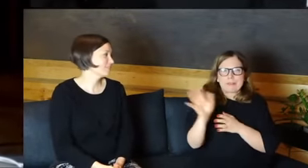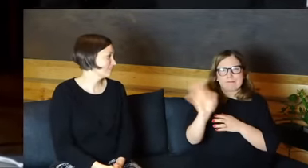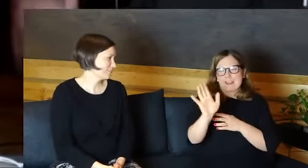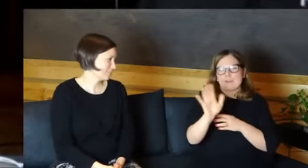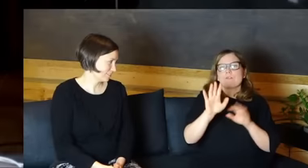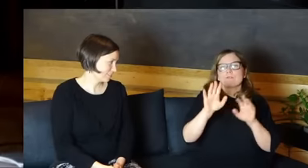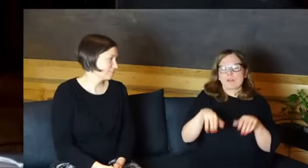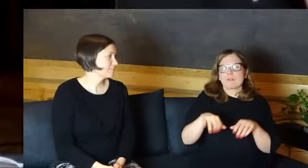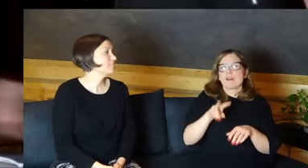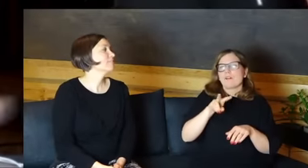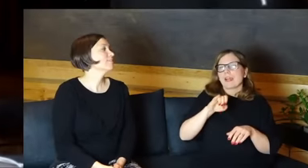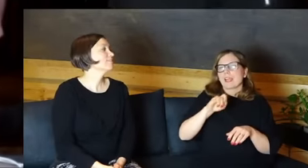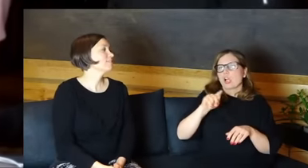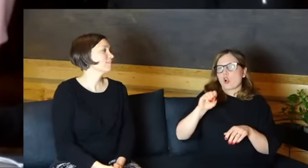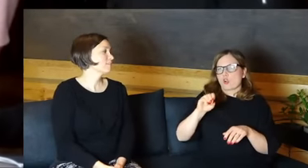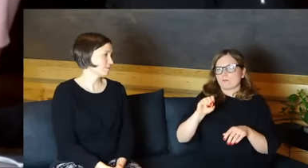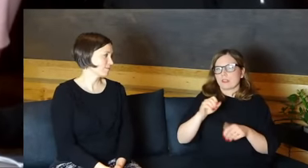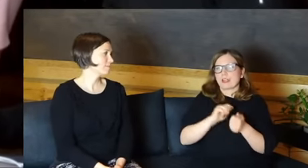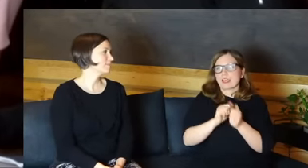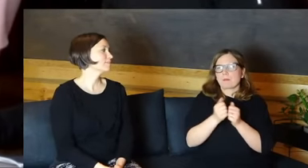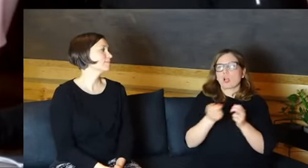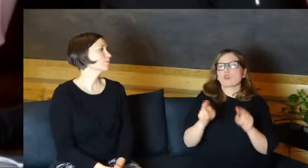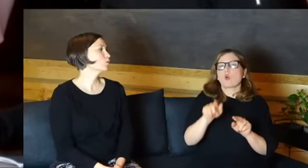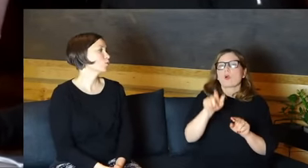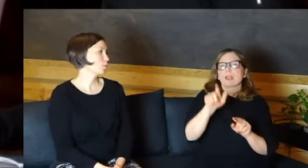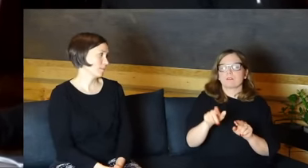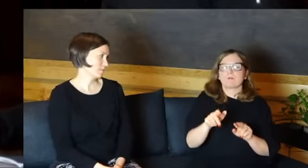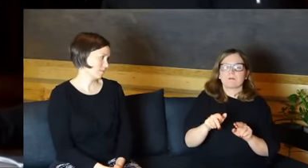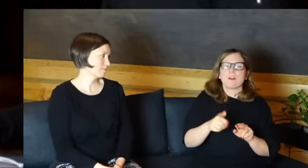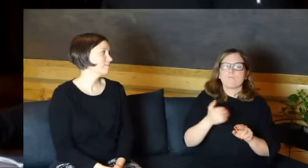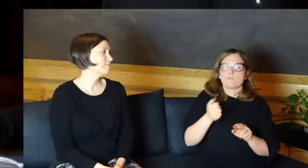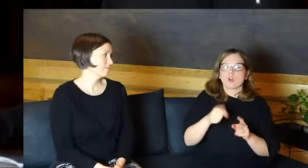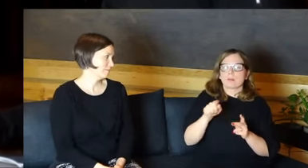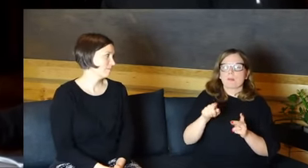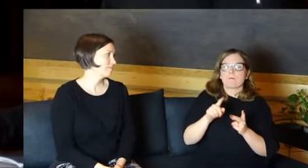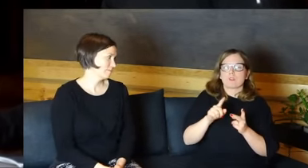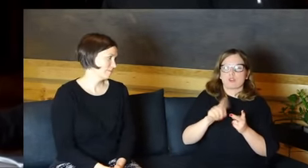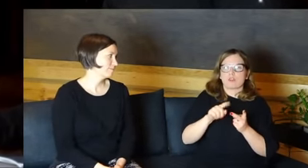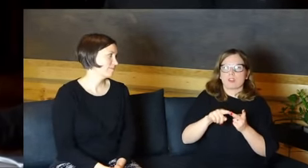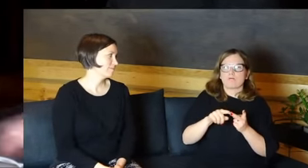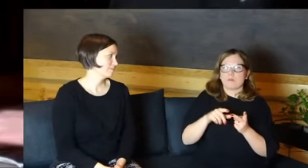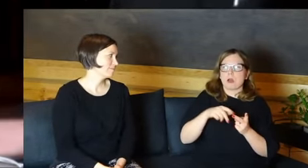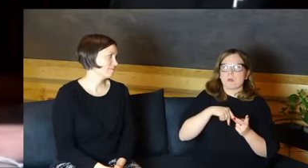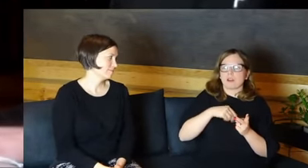Veikko kilpailun tuomarina saa sen jakaa. Mutta Kristiina,